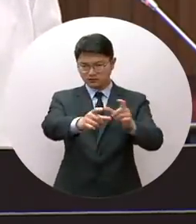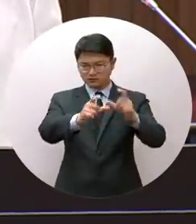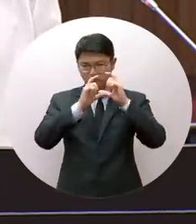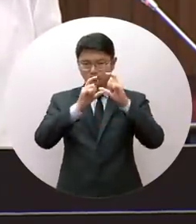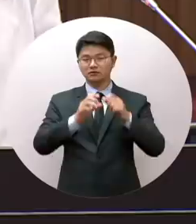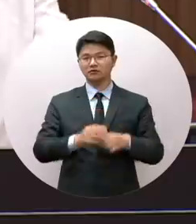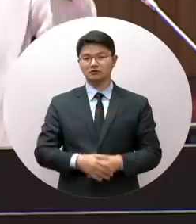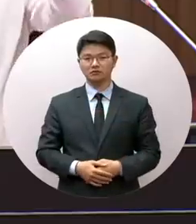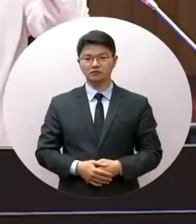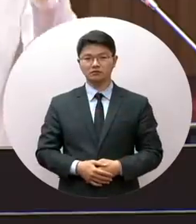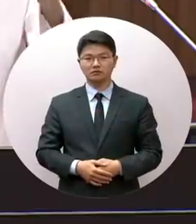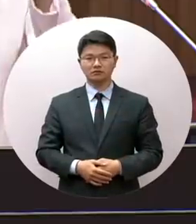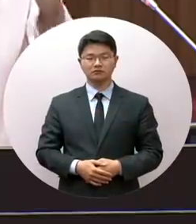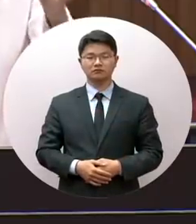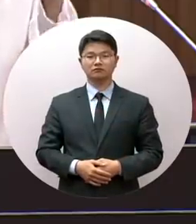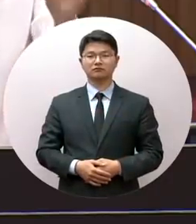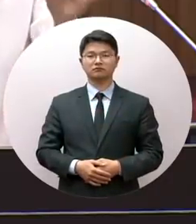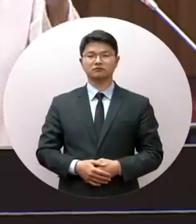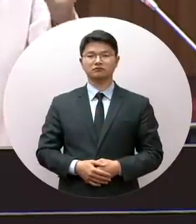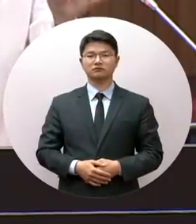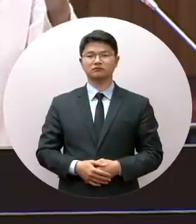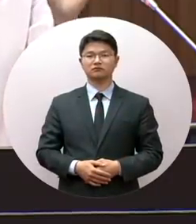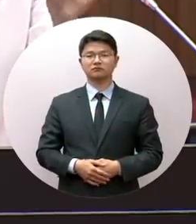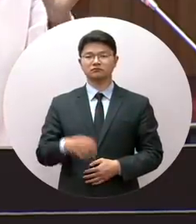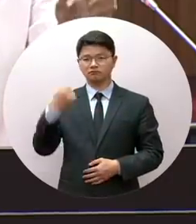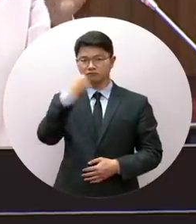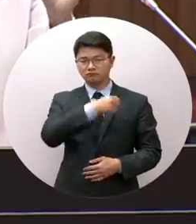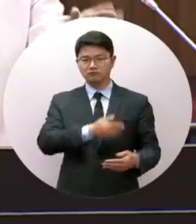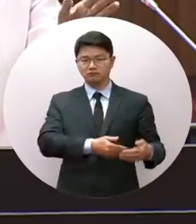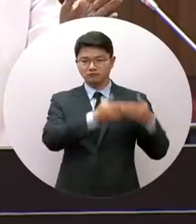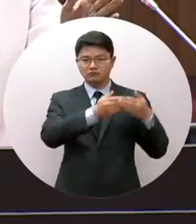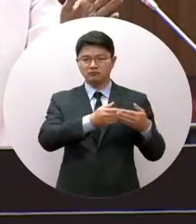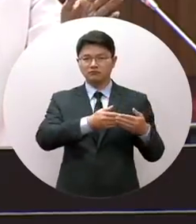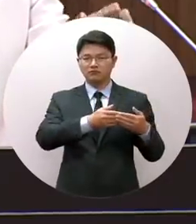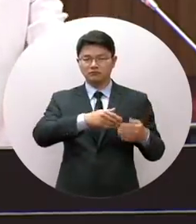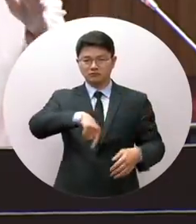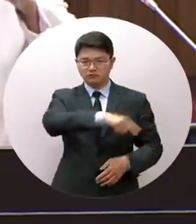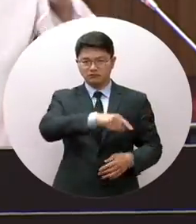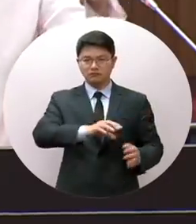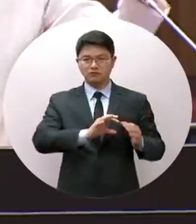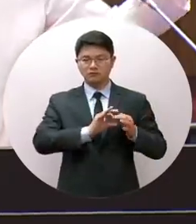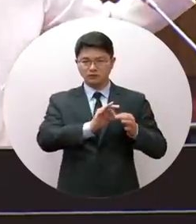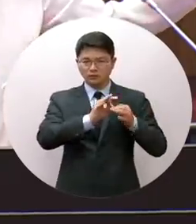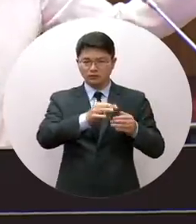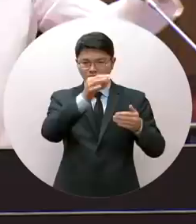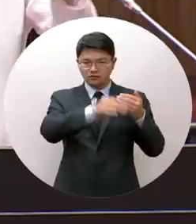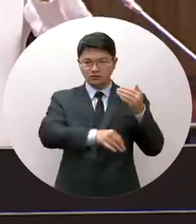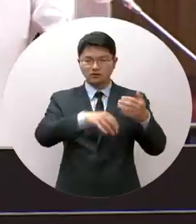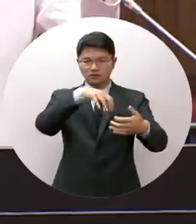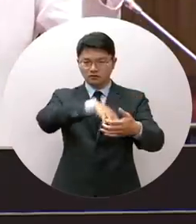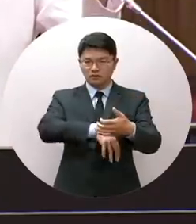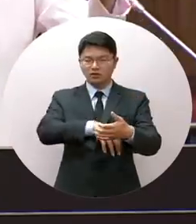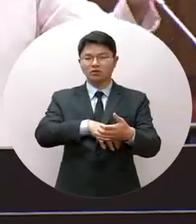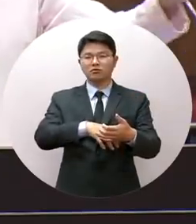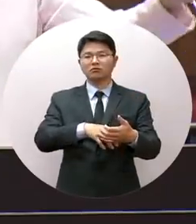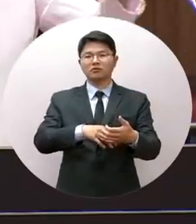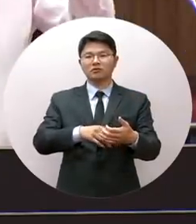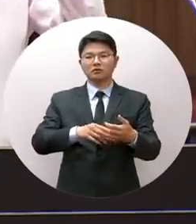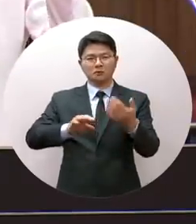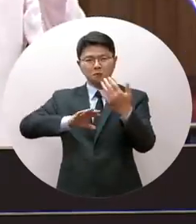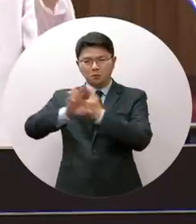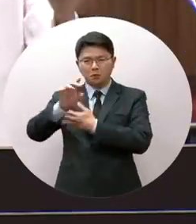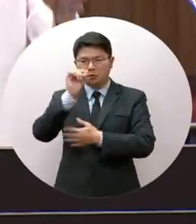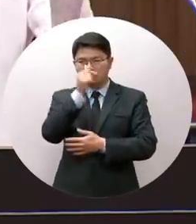好，大概 这个叫做《两岸人民关系条例》，没有任何例外，